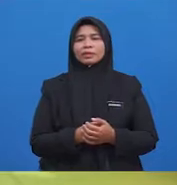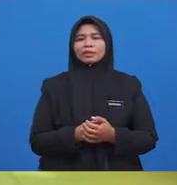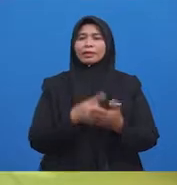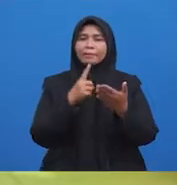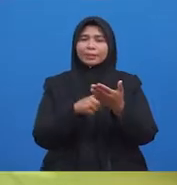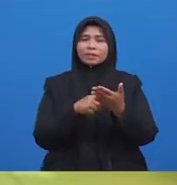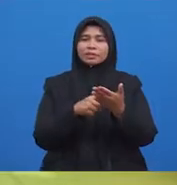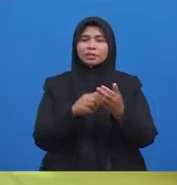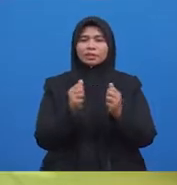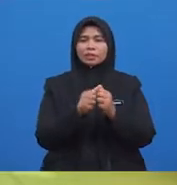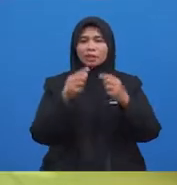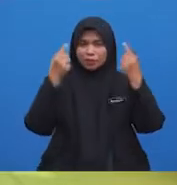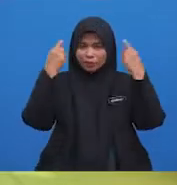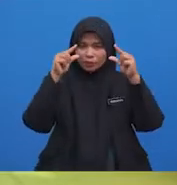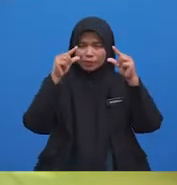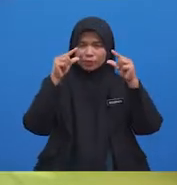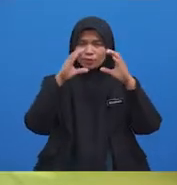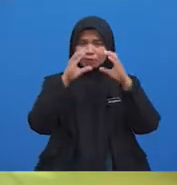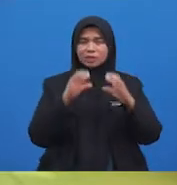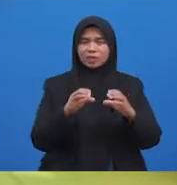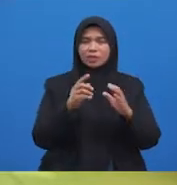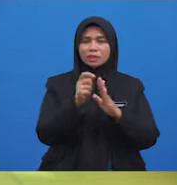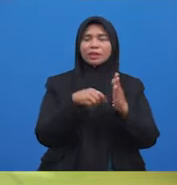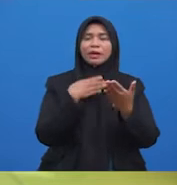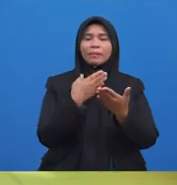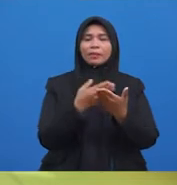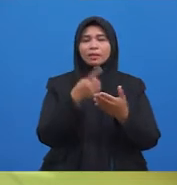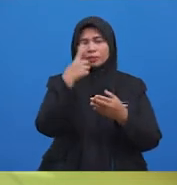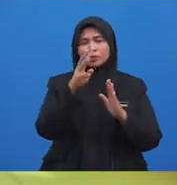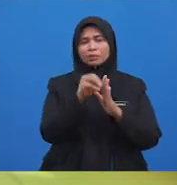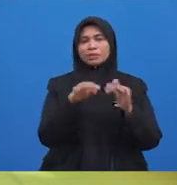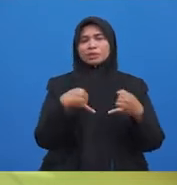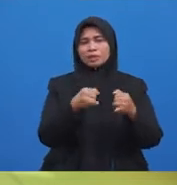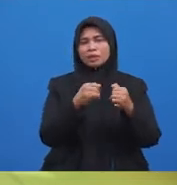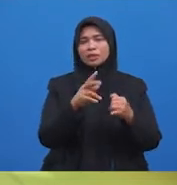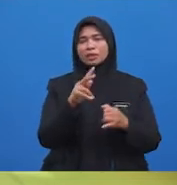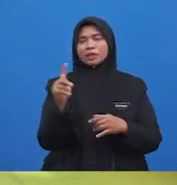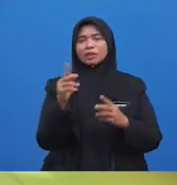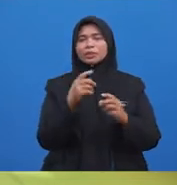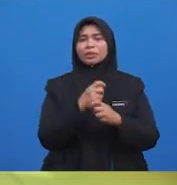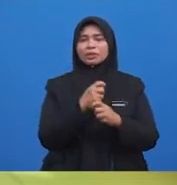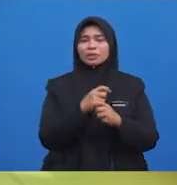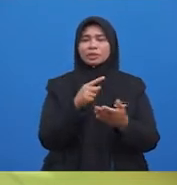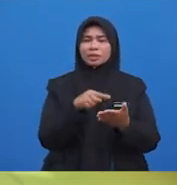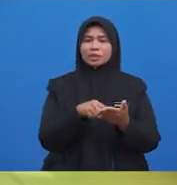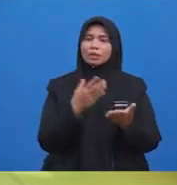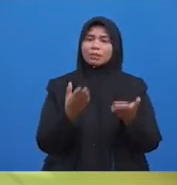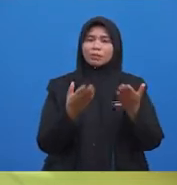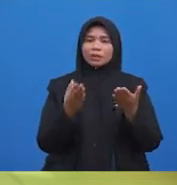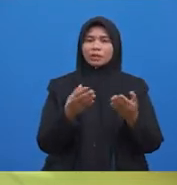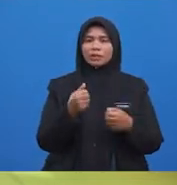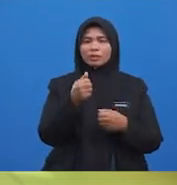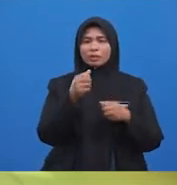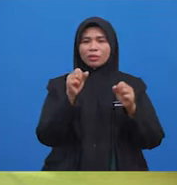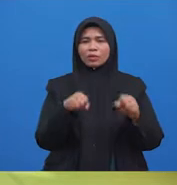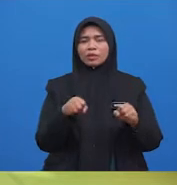bincang lah dengan guru Kamu cari-cari terbaik untuk menjalankan tugas saat ini mungkin kamu